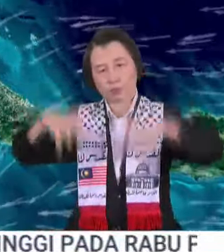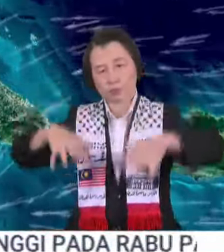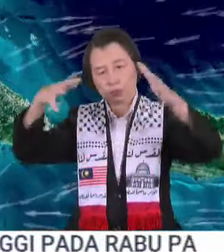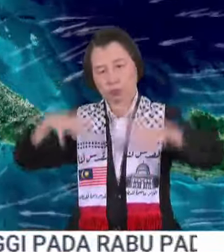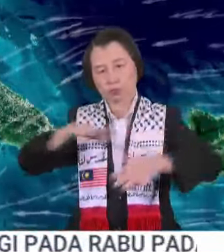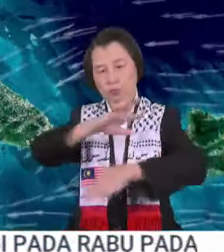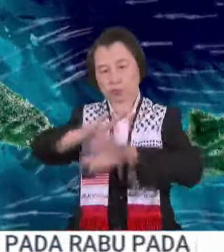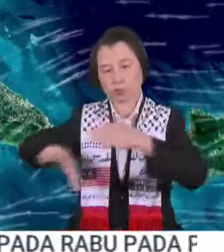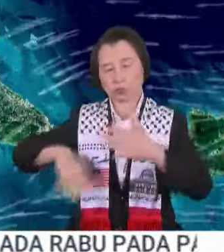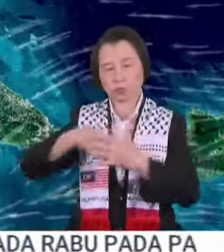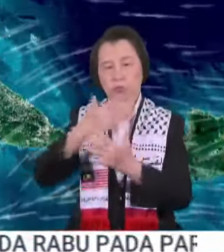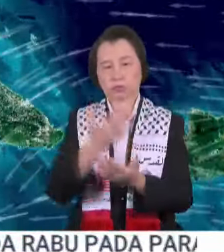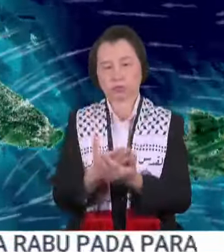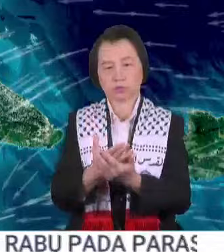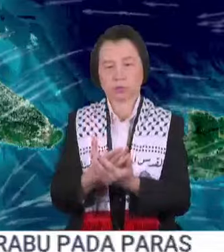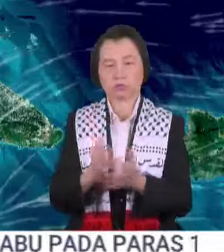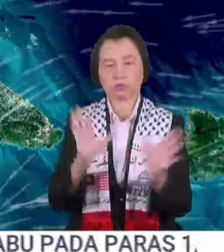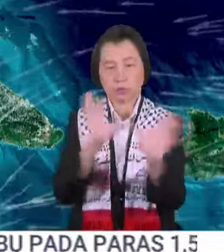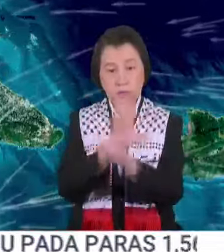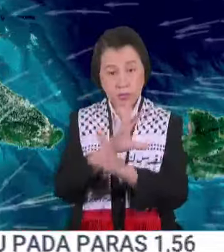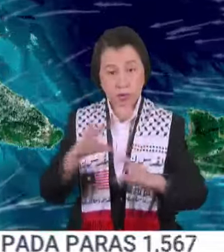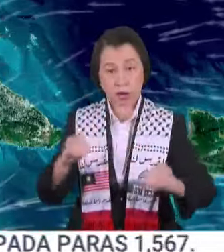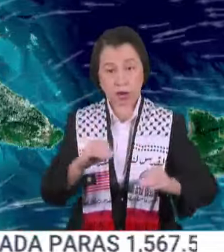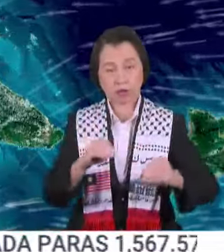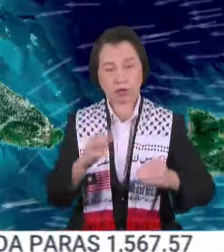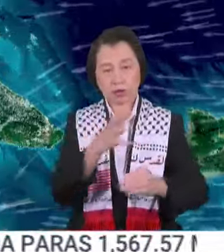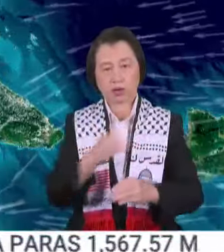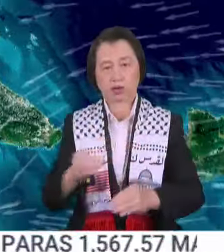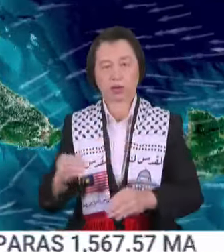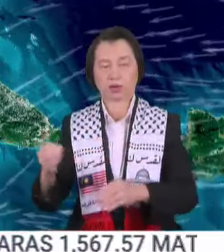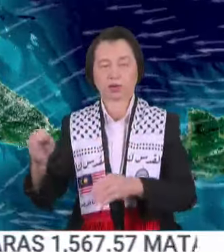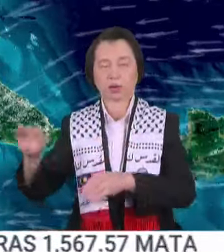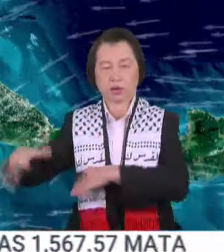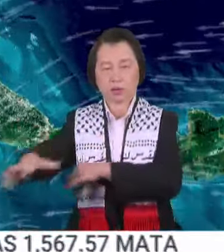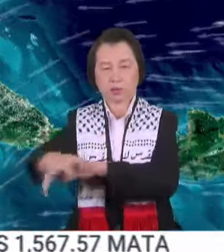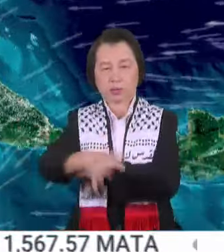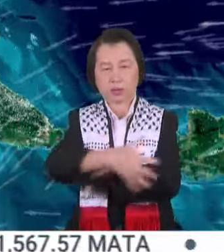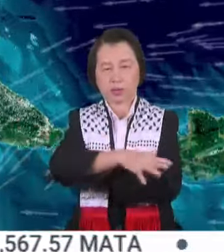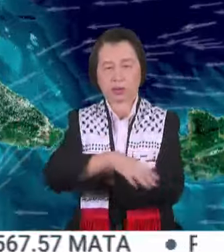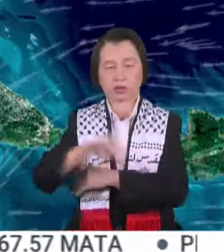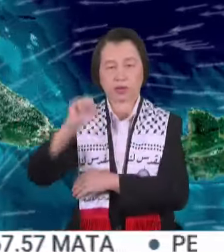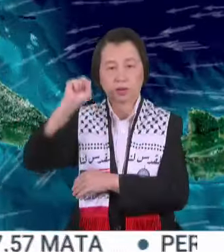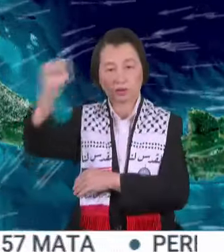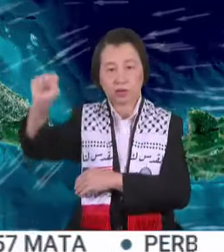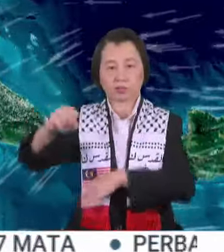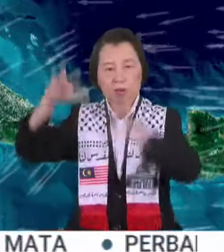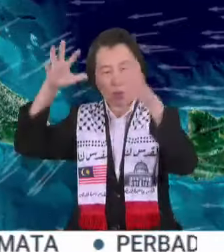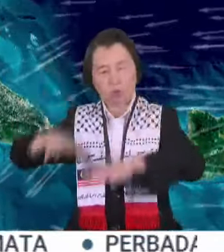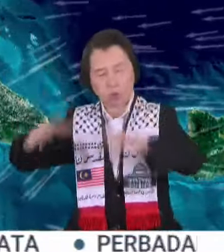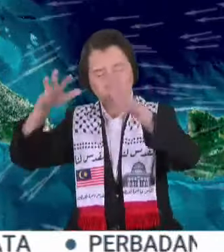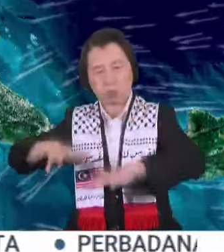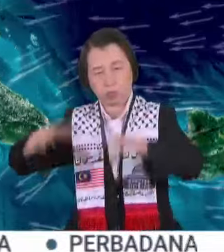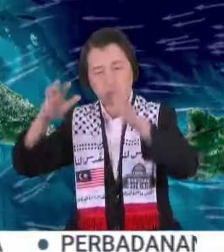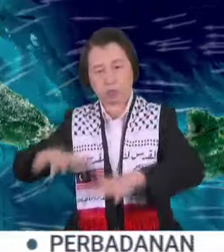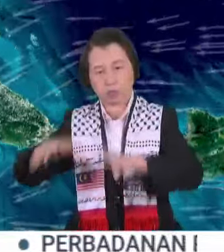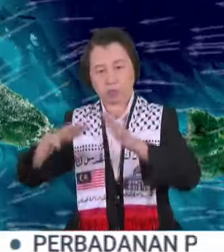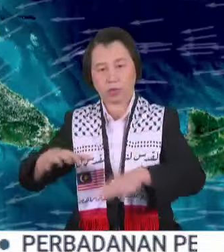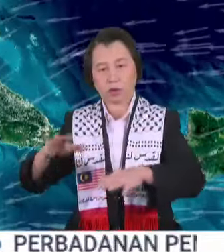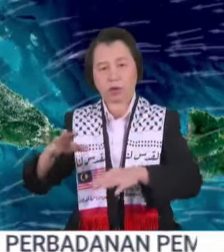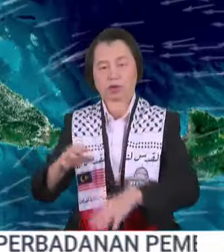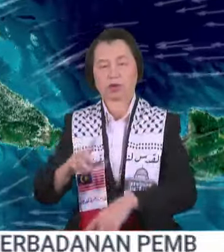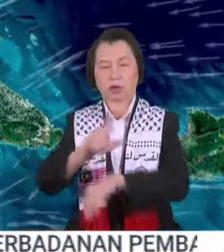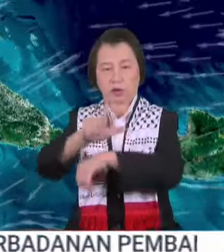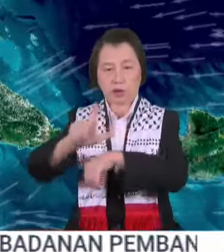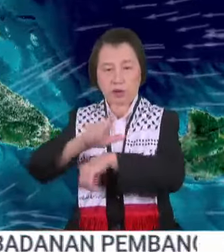hampir keseluruhan bahagian di negeri Sarawak, juga melibatkan bahagian pantai barat di negeri Sabah serta di wilayah